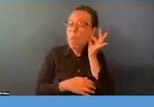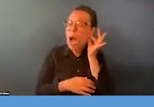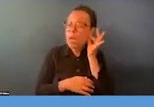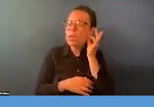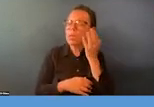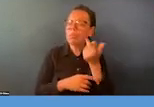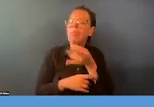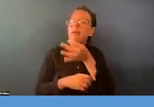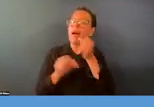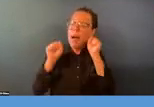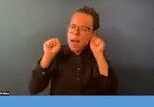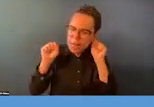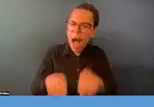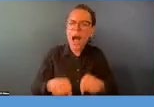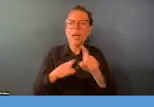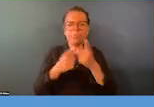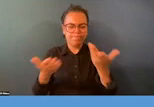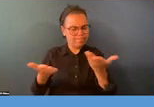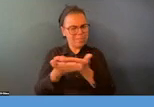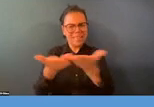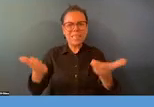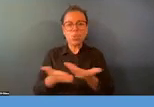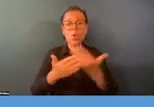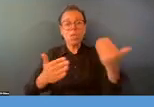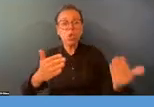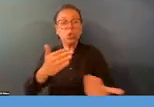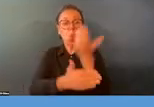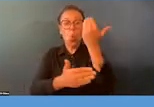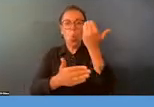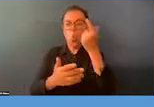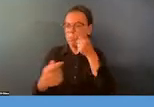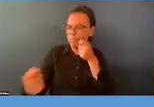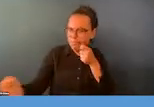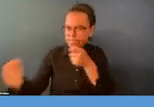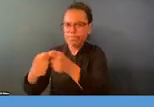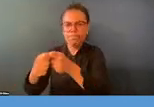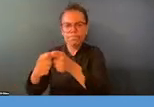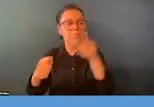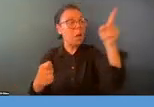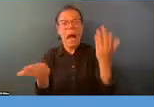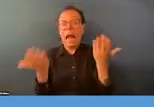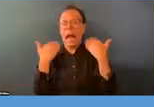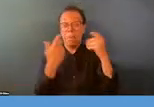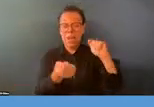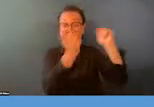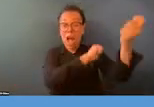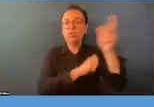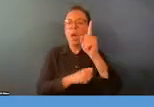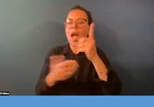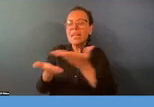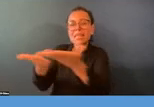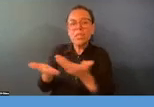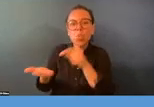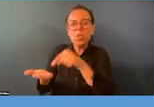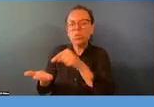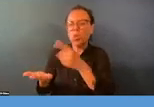республики, должны уже реагировать на эти изменения и быть, если не всегда лидерами, но то хотя